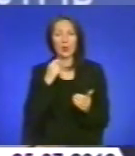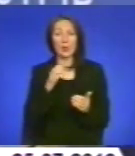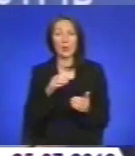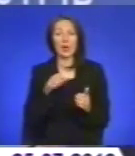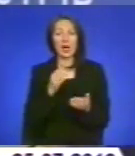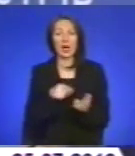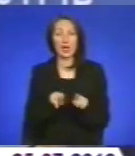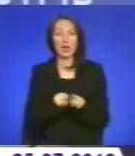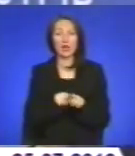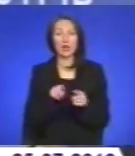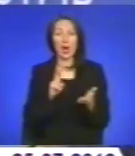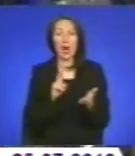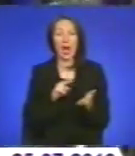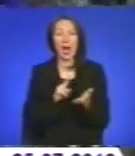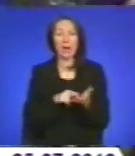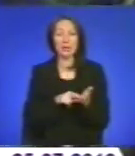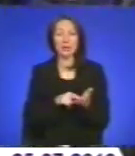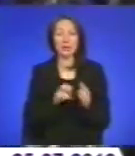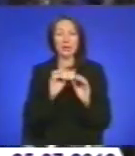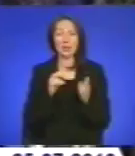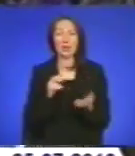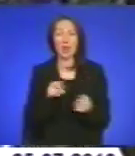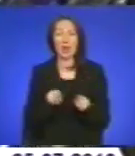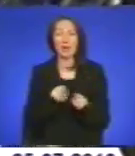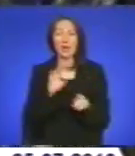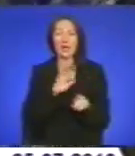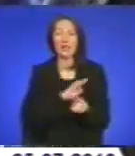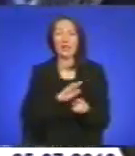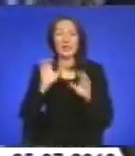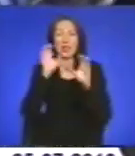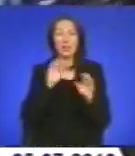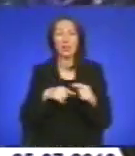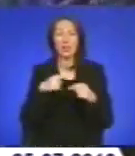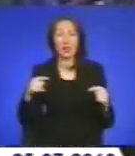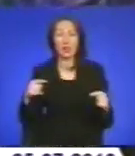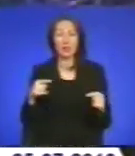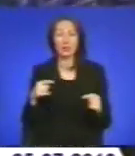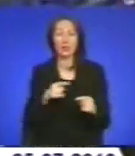податку наклеюється на нелегальний товар. Запровадження акцизних марок нового зразка, за прогнозами